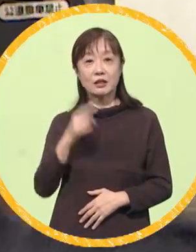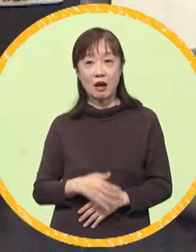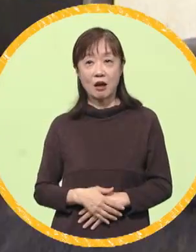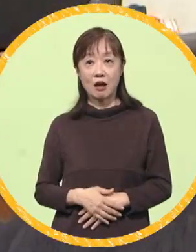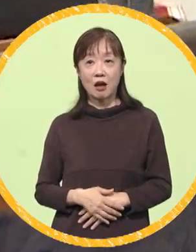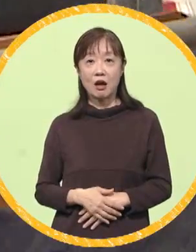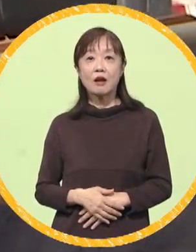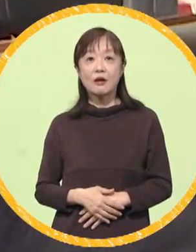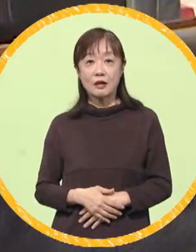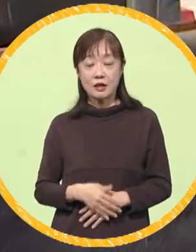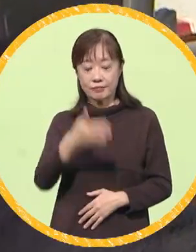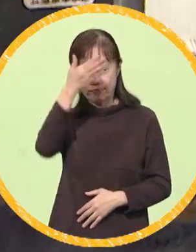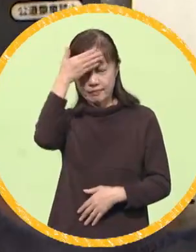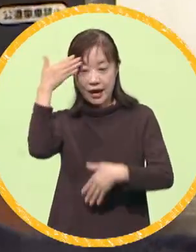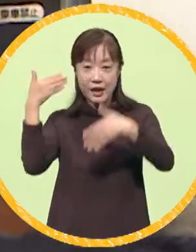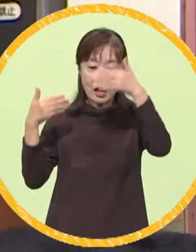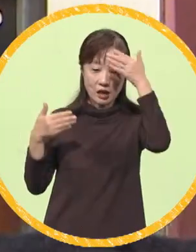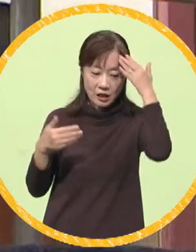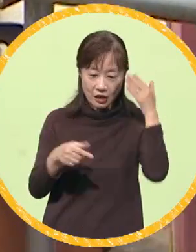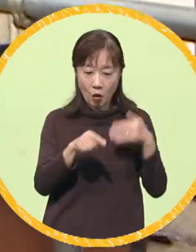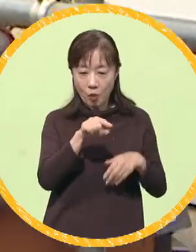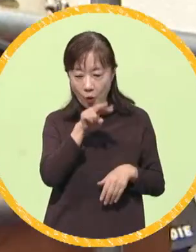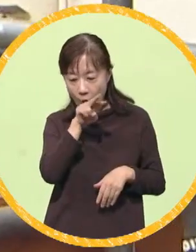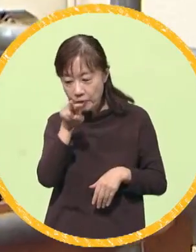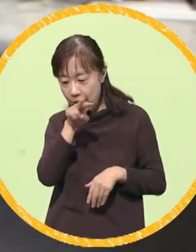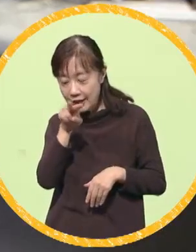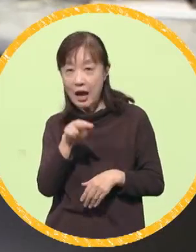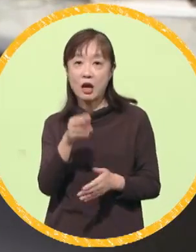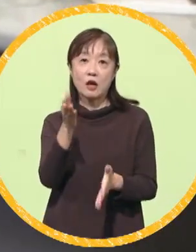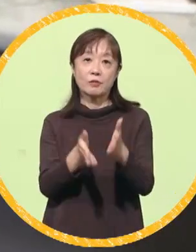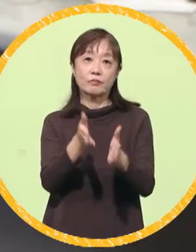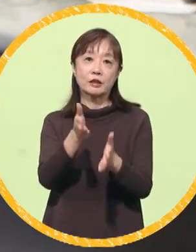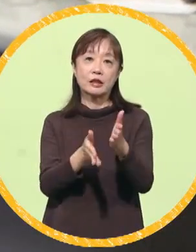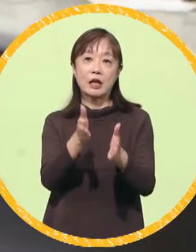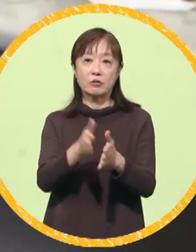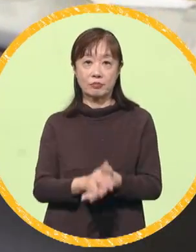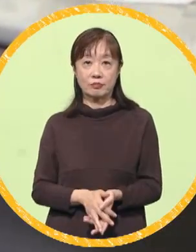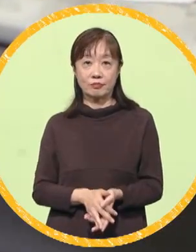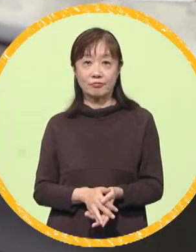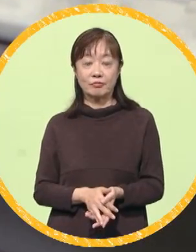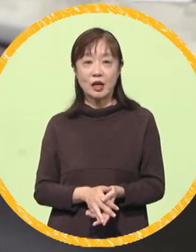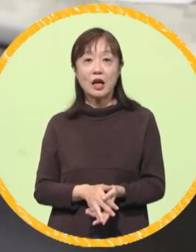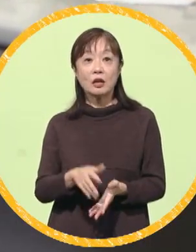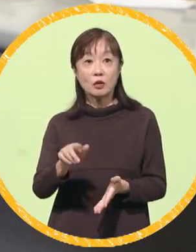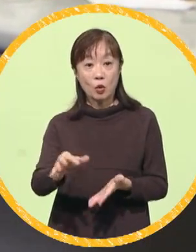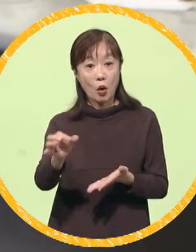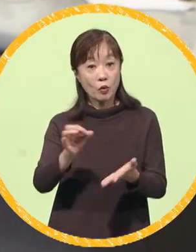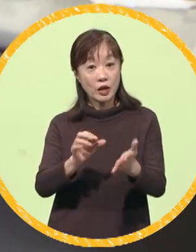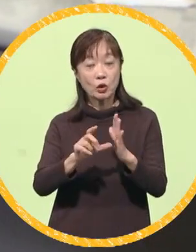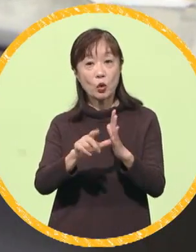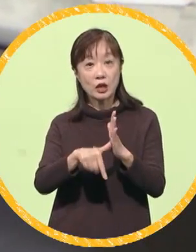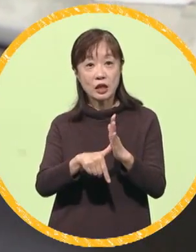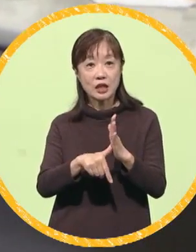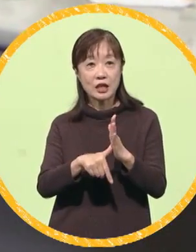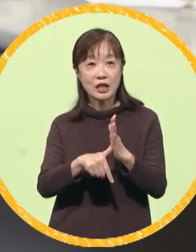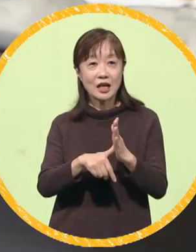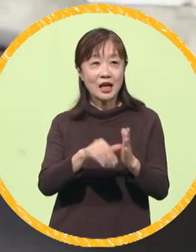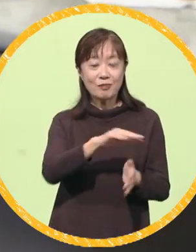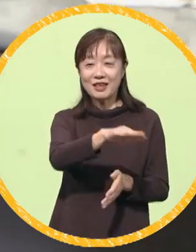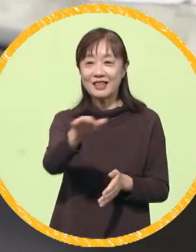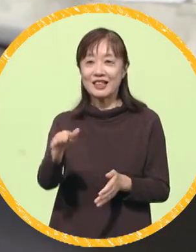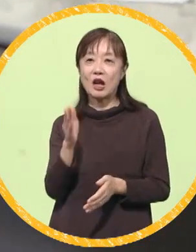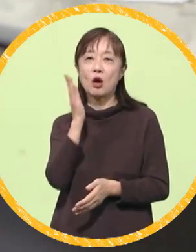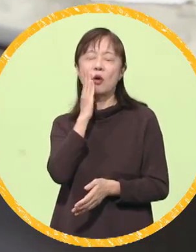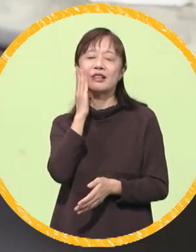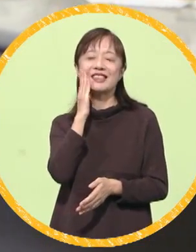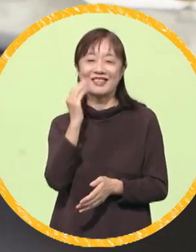結構手間暇かけて育ってるつもりなので、そういうのを売った時に消費者の方とかが美味しいわって言ってくれると、うん、